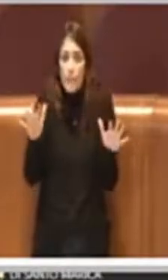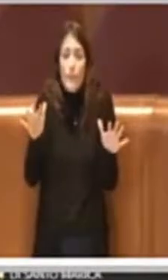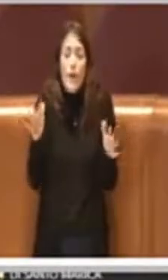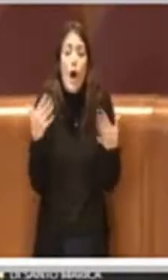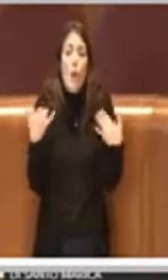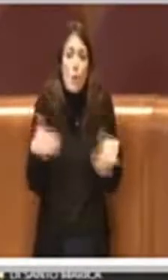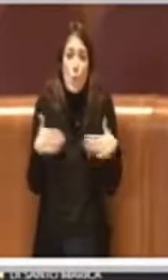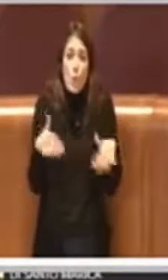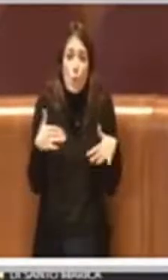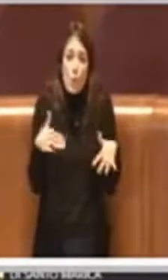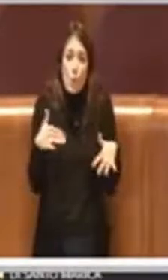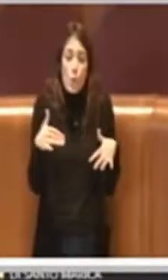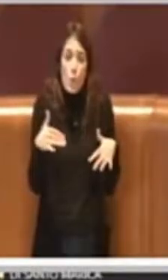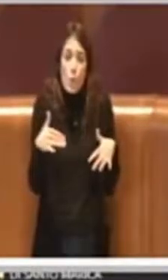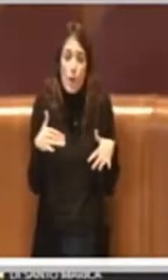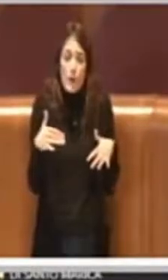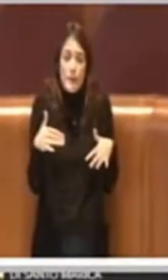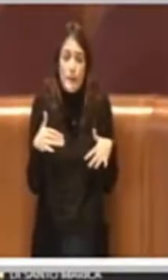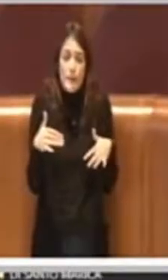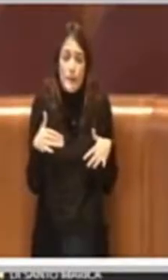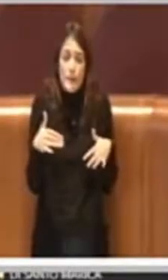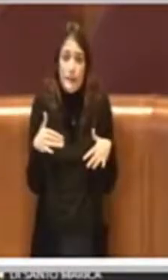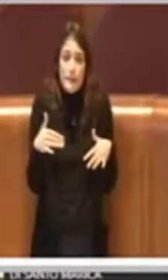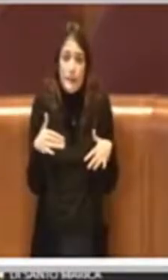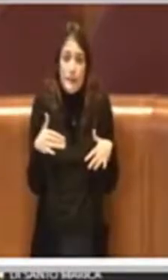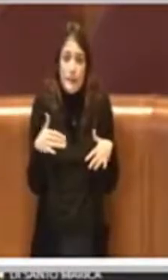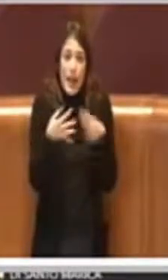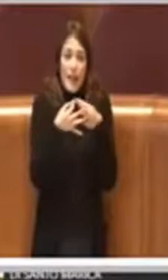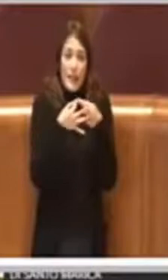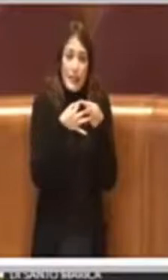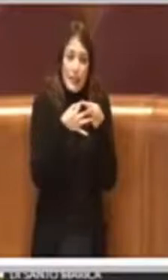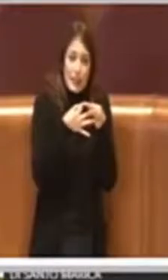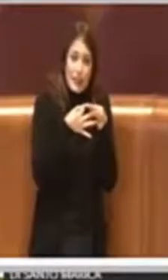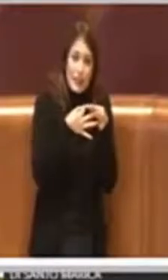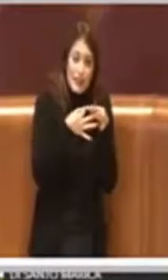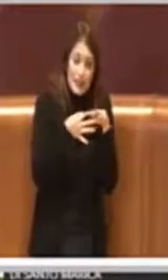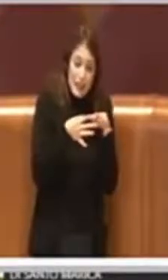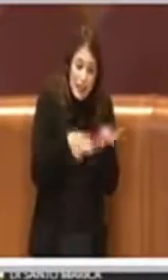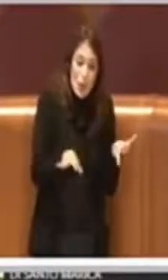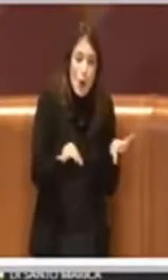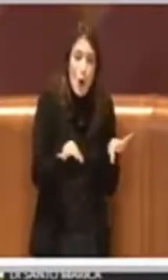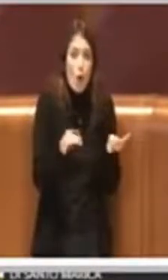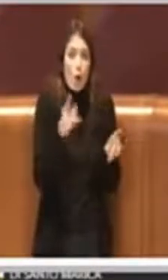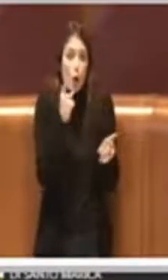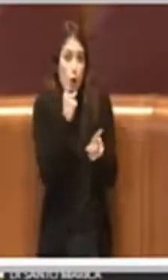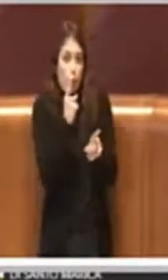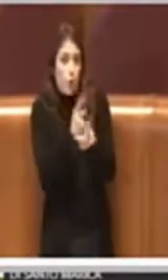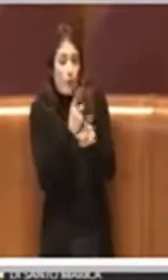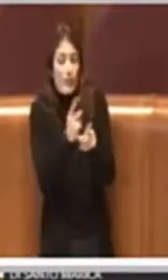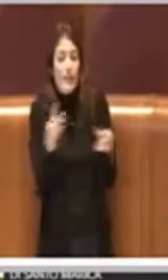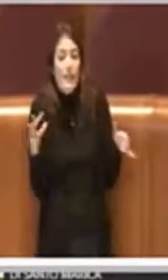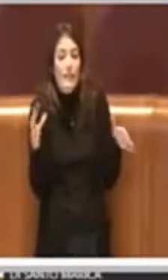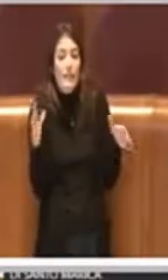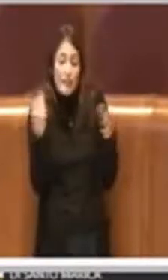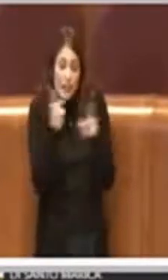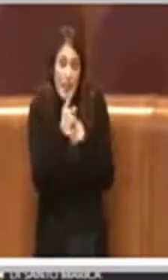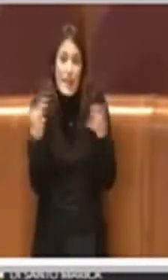un qualcosa di un pochino triste. Bisogna mettere il decoro insieme al lavoro e non in opposizione al